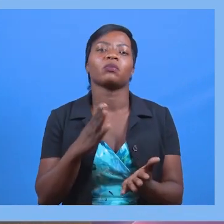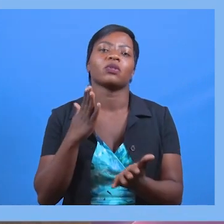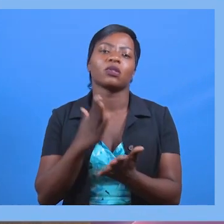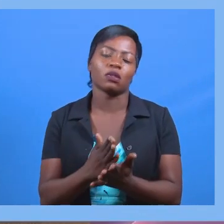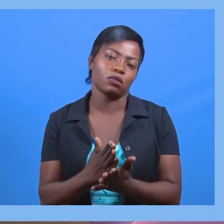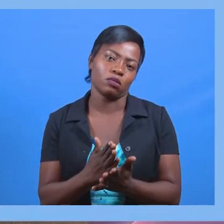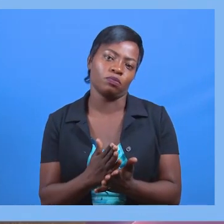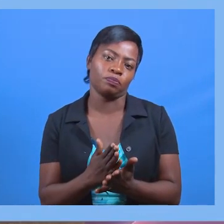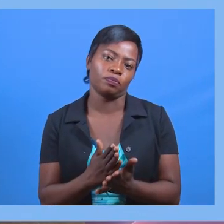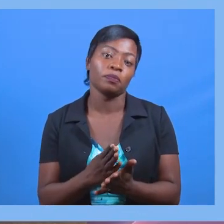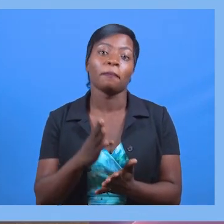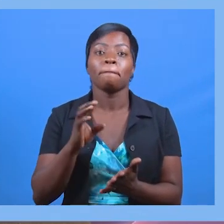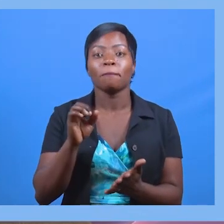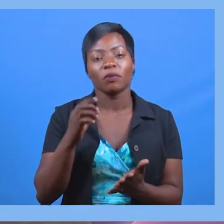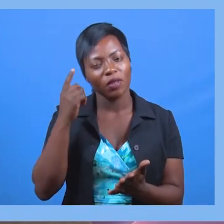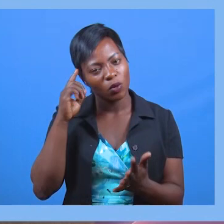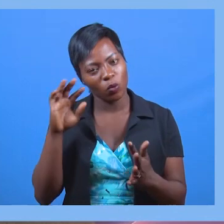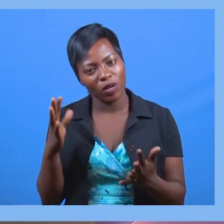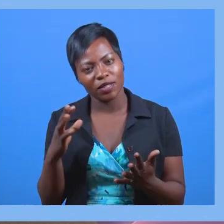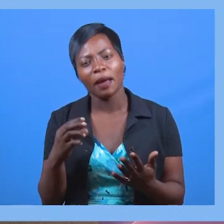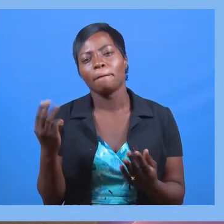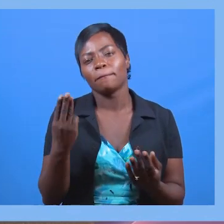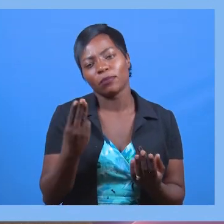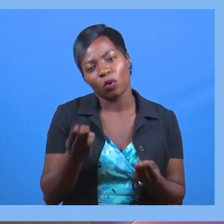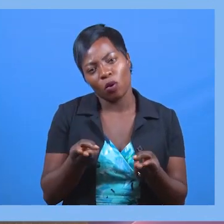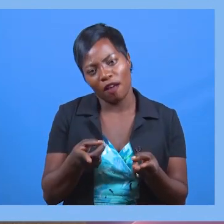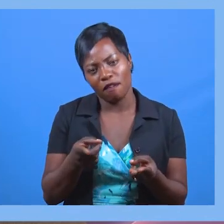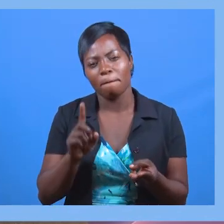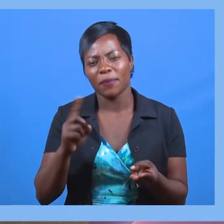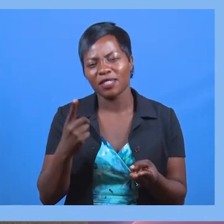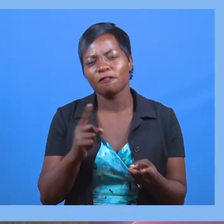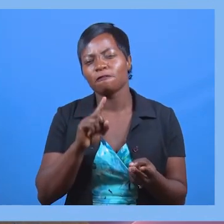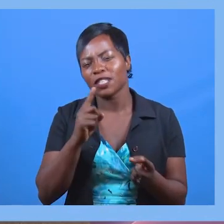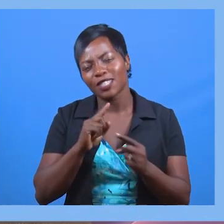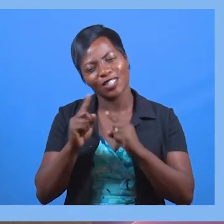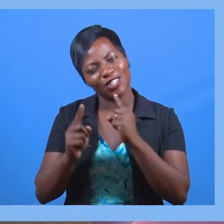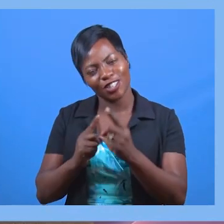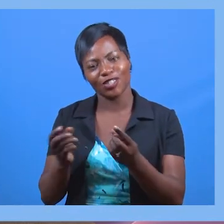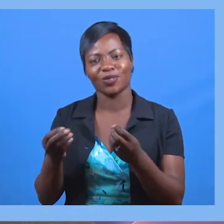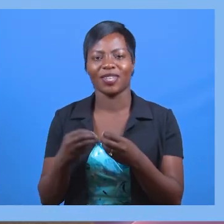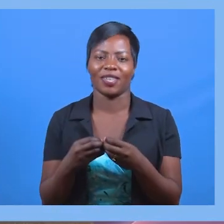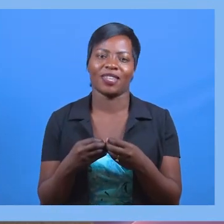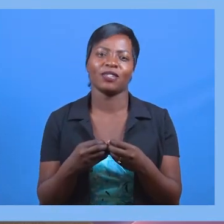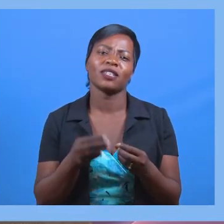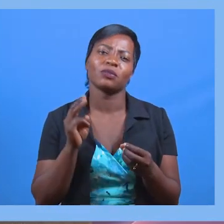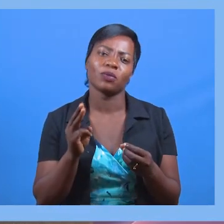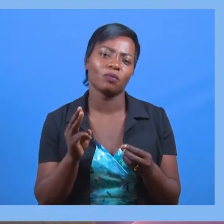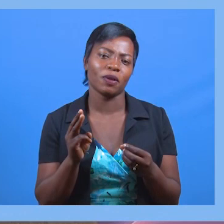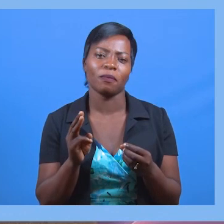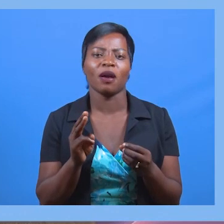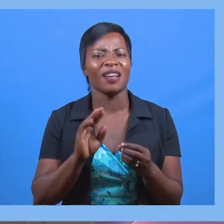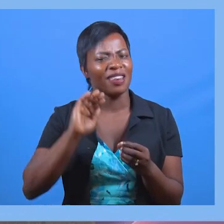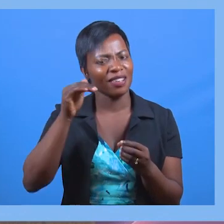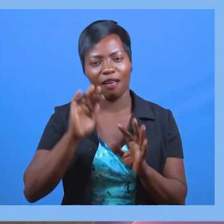ndinoona sekuti vanhu vakangogona kutaurirana kuitira kuti pasazova nedambudziko, nokuti hazvifani kuita dambudziko kuti